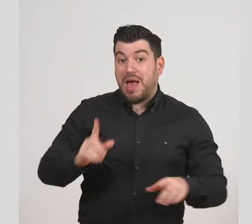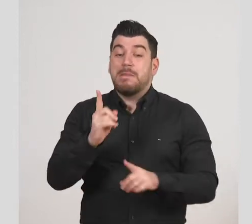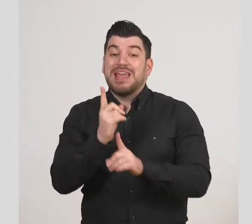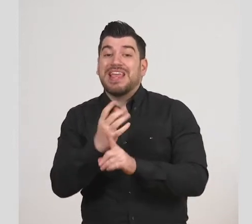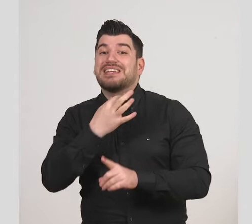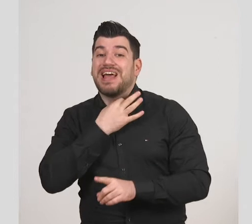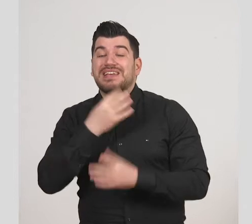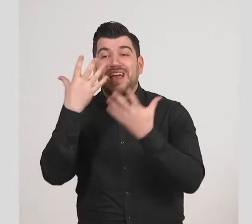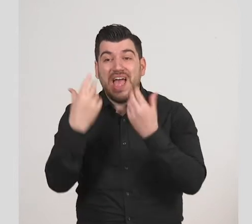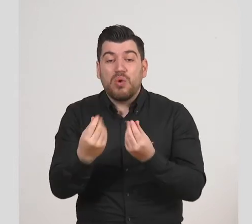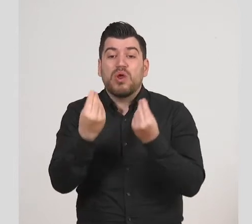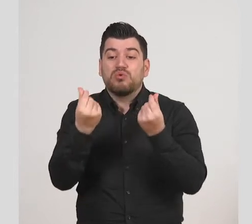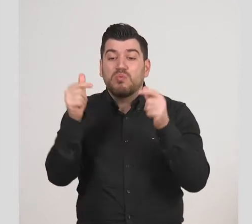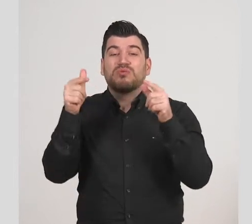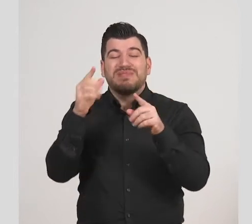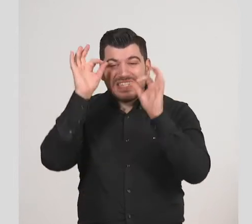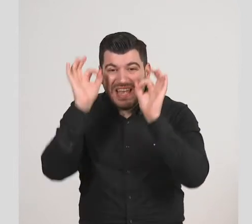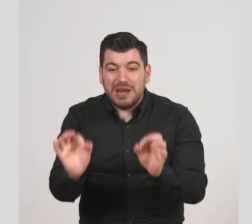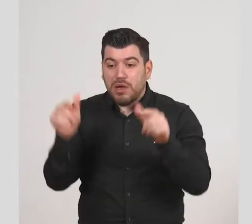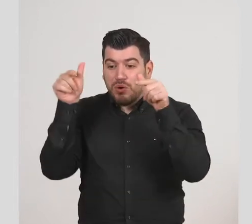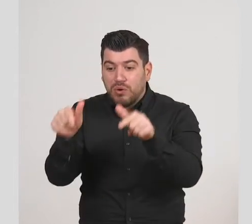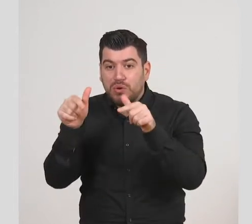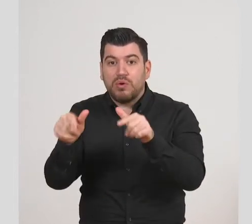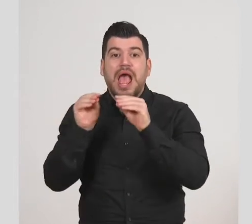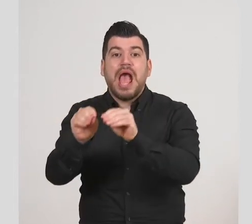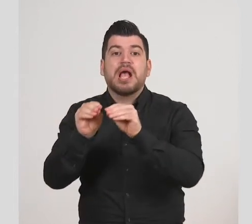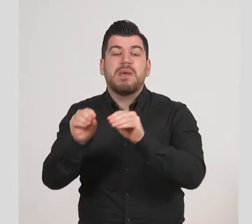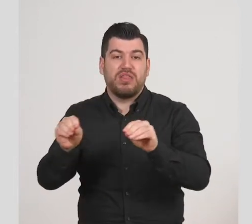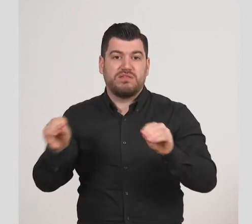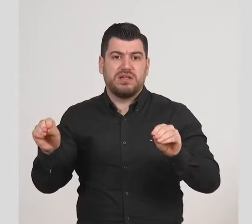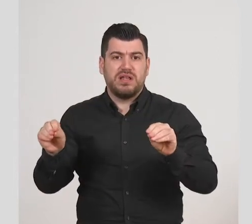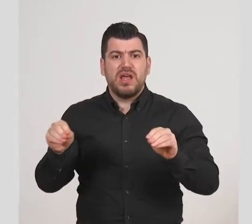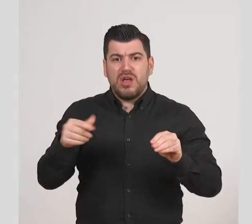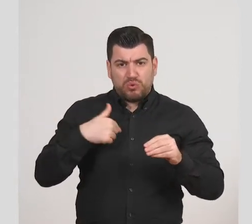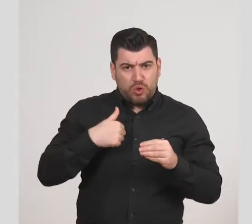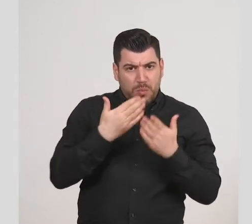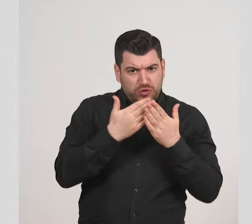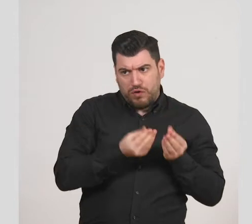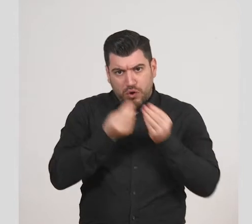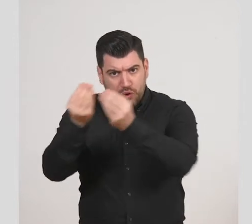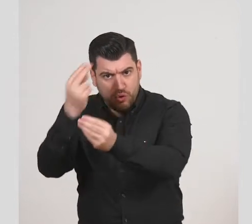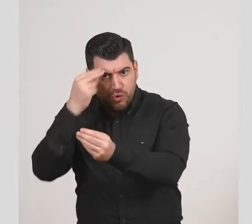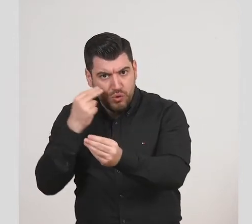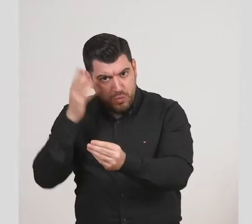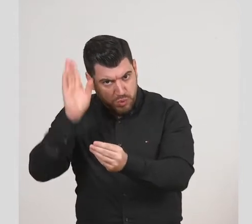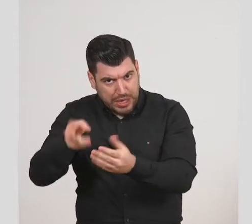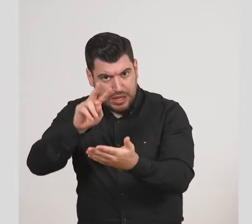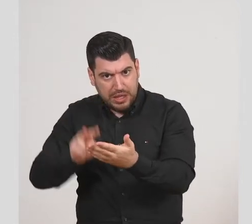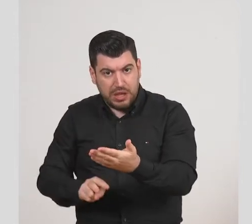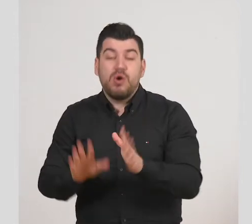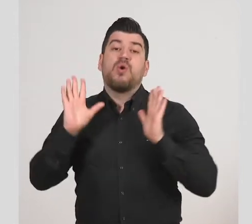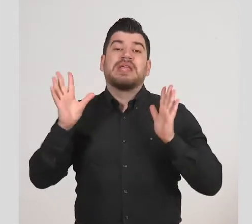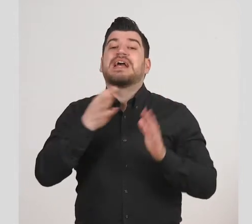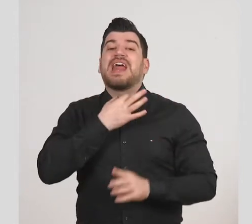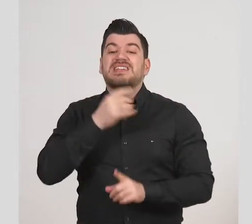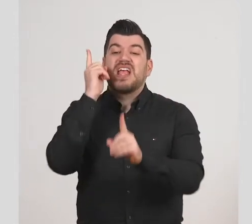δικαίωμα σε ιδιαίτερη φροντίδα και εκπαίδευση. Δεν μπορούν δηλαδή με το δικό μας το βιβλίο να διαβάσουν, πρέπει να είναι ένα ειδικά διαμορφωμένο βιβλίο